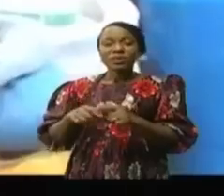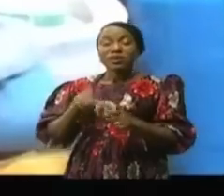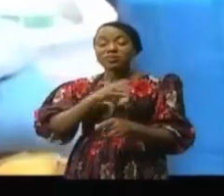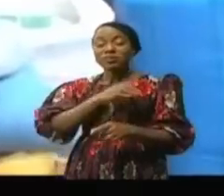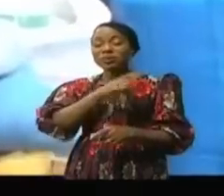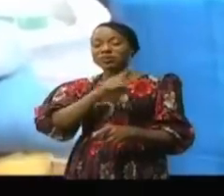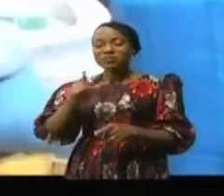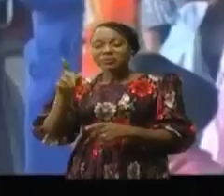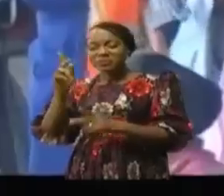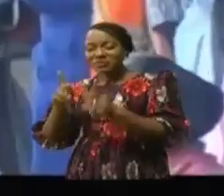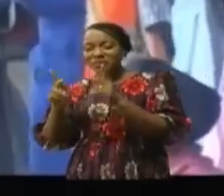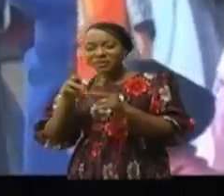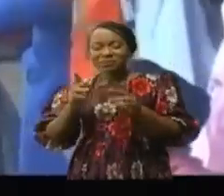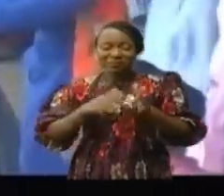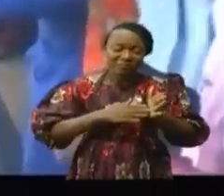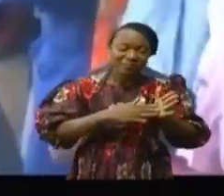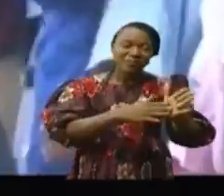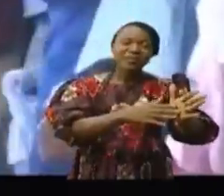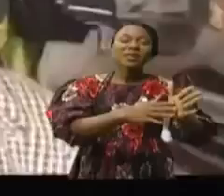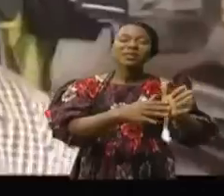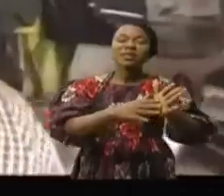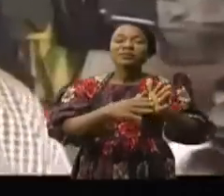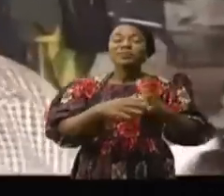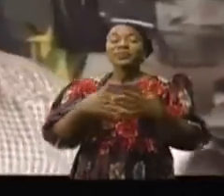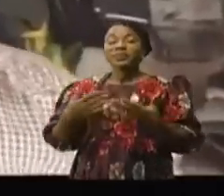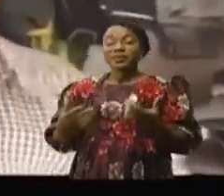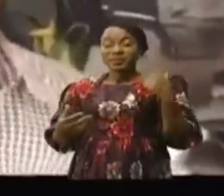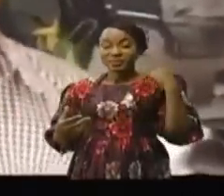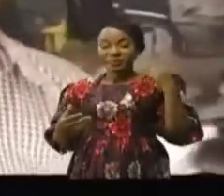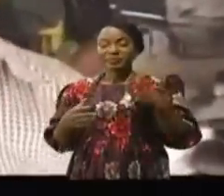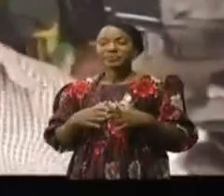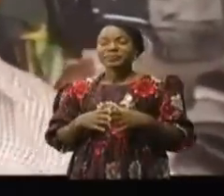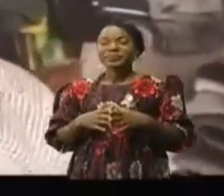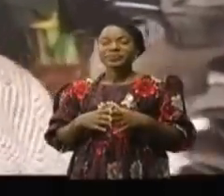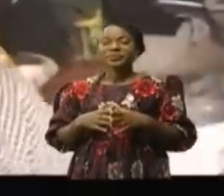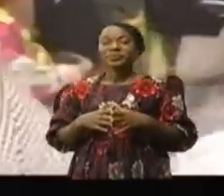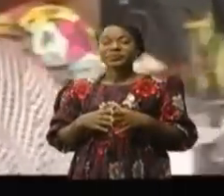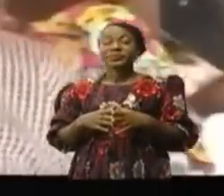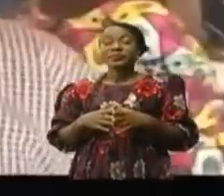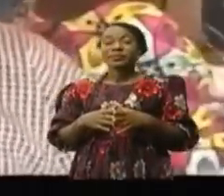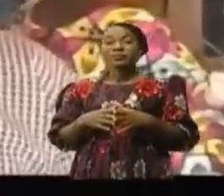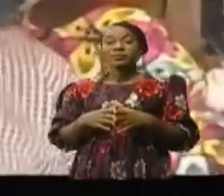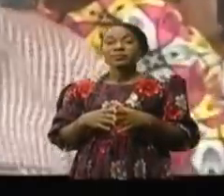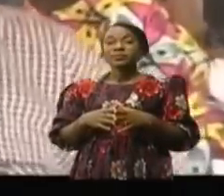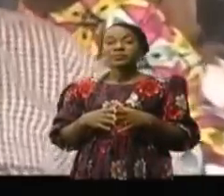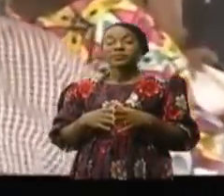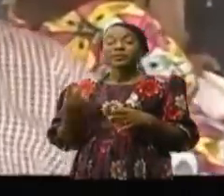services de l'ordre continuent de veiller au gré. Au moins, Léo Kabisa,